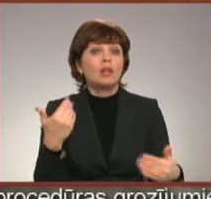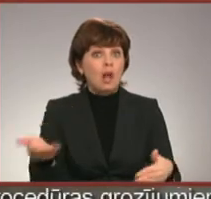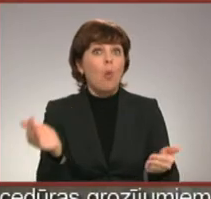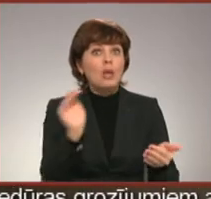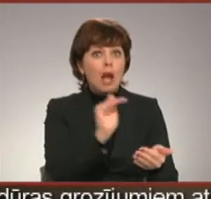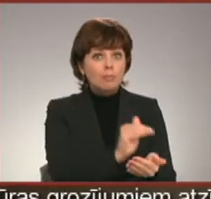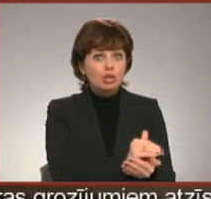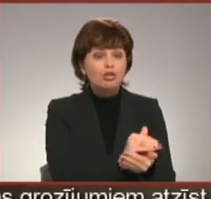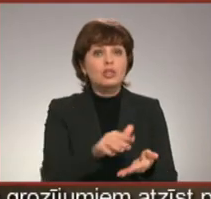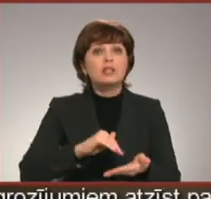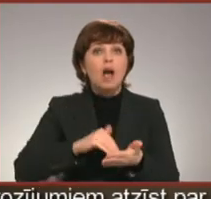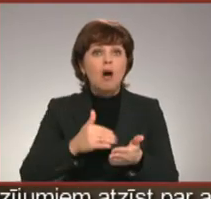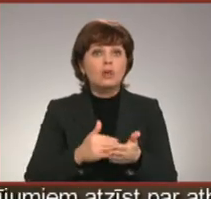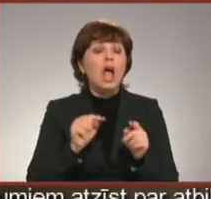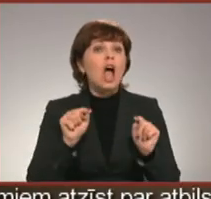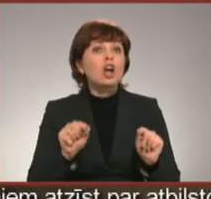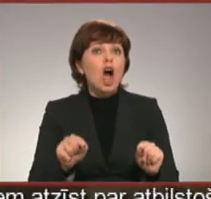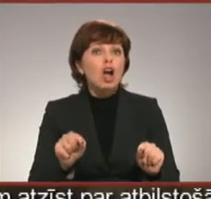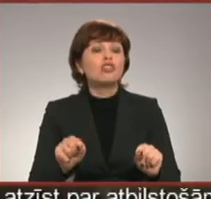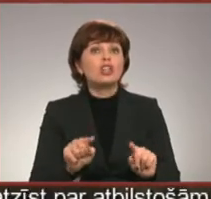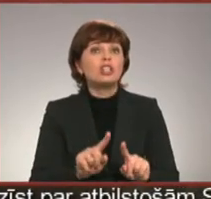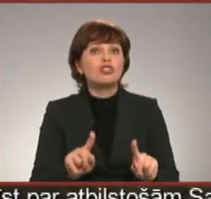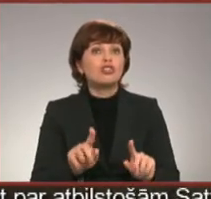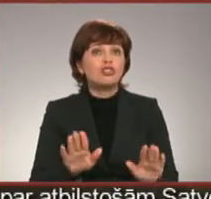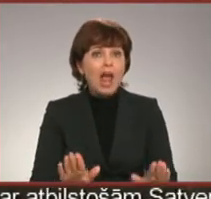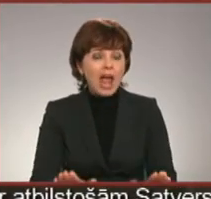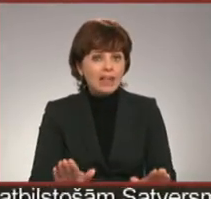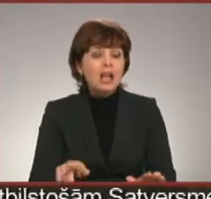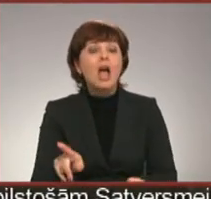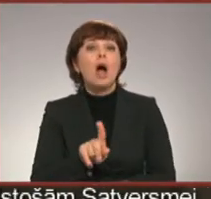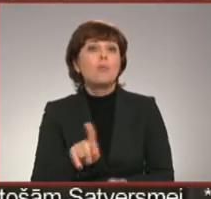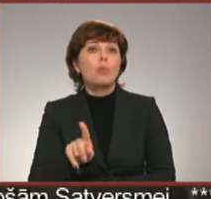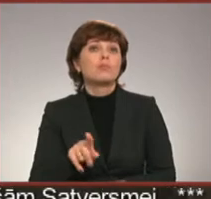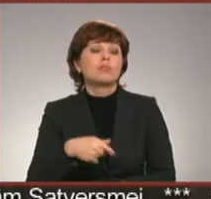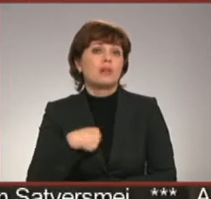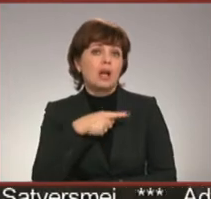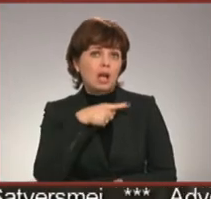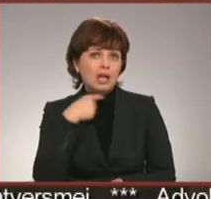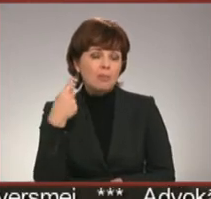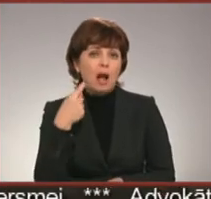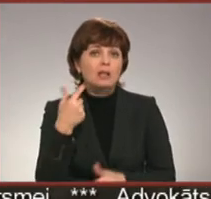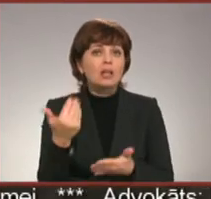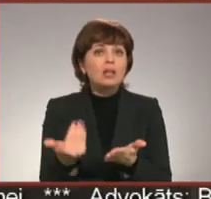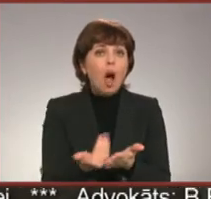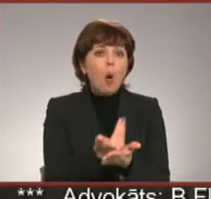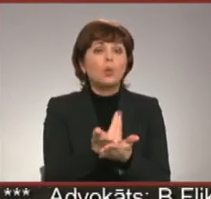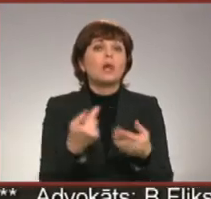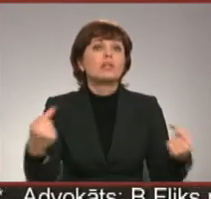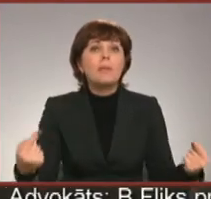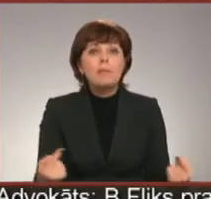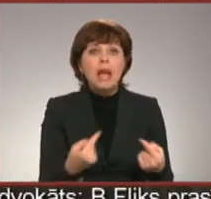ar stāvokli, kāds ir šeit. Tad zinat, ka mums arī gribas jaunas,